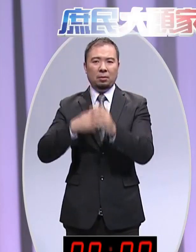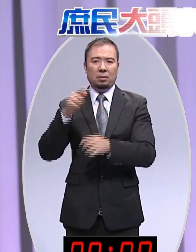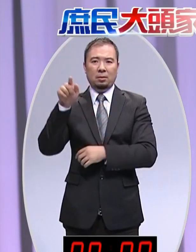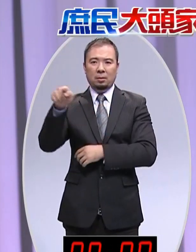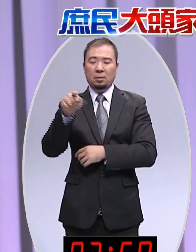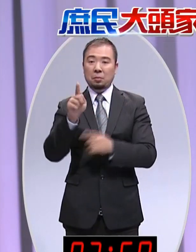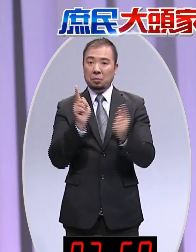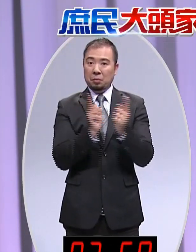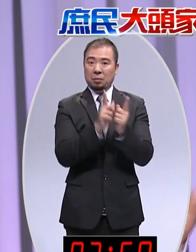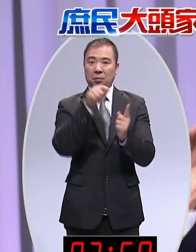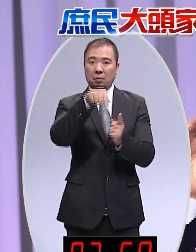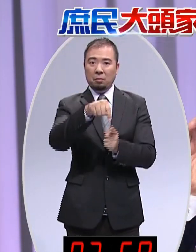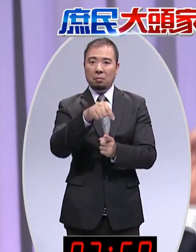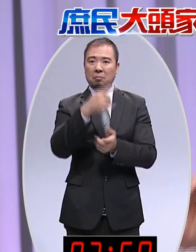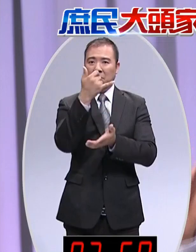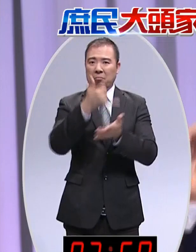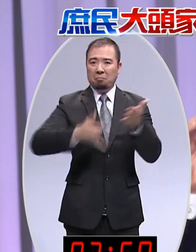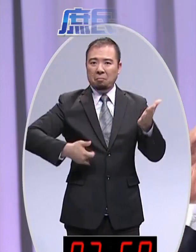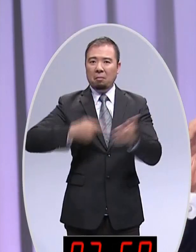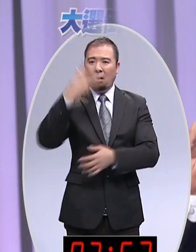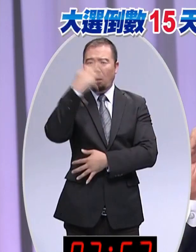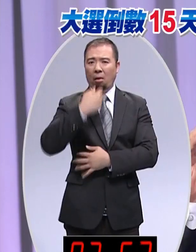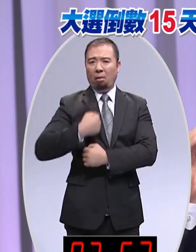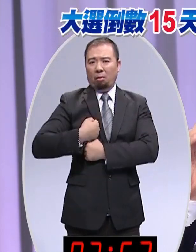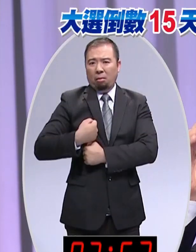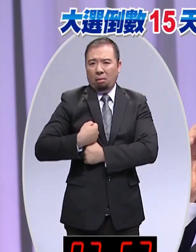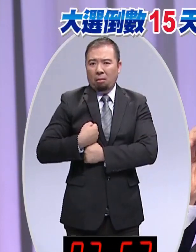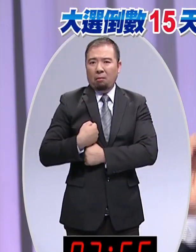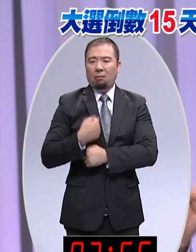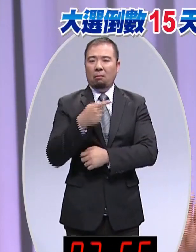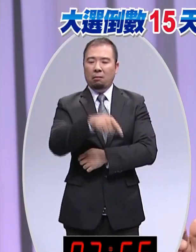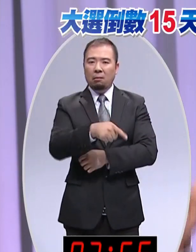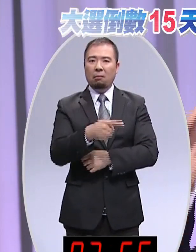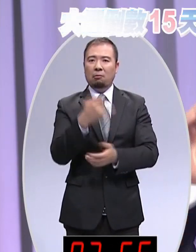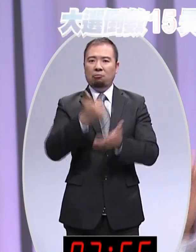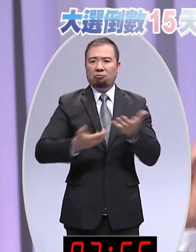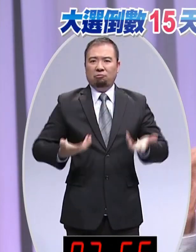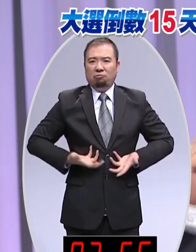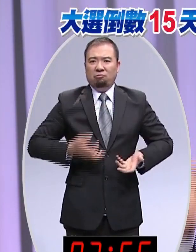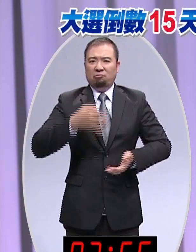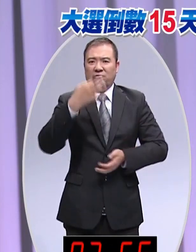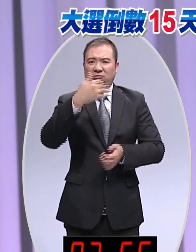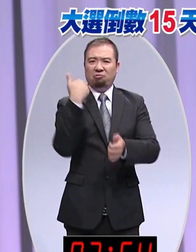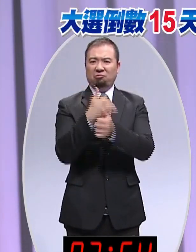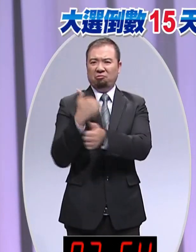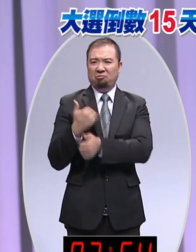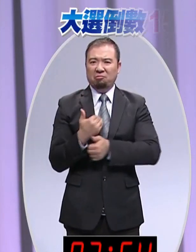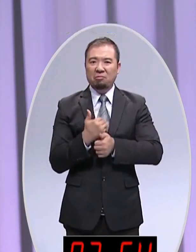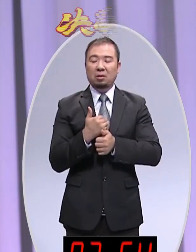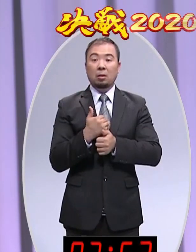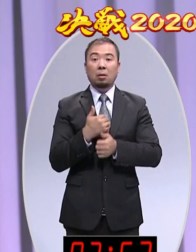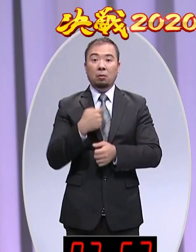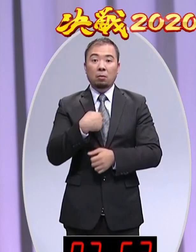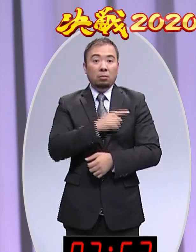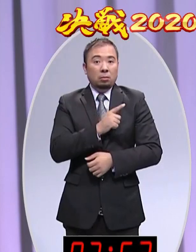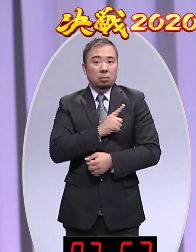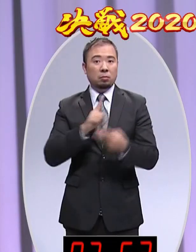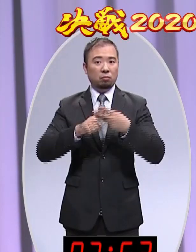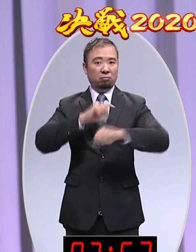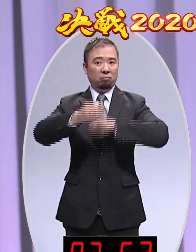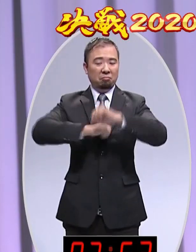金，我甚至于去帮蔡政府去找到裁员。但